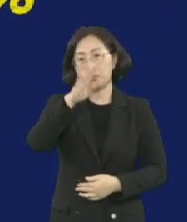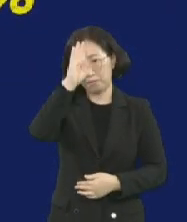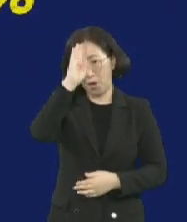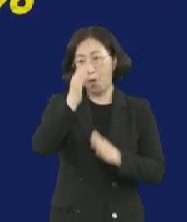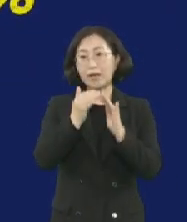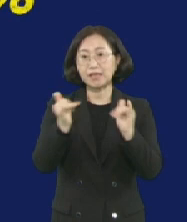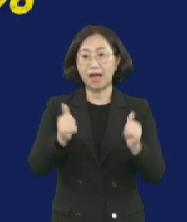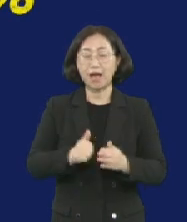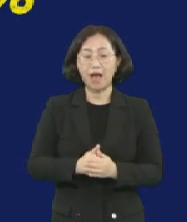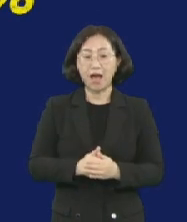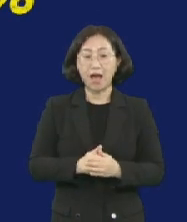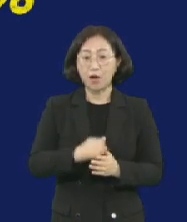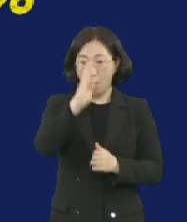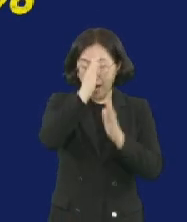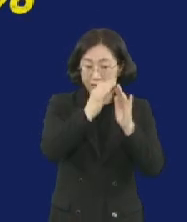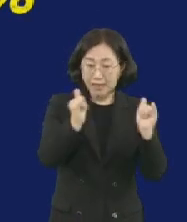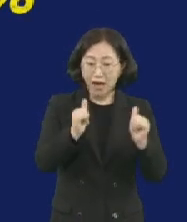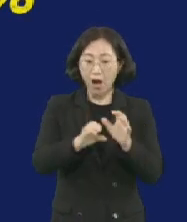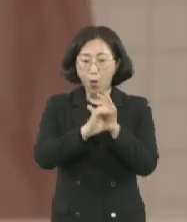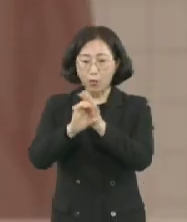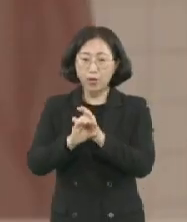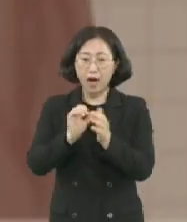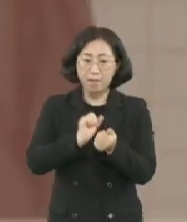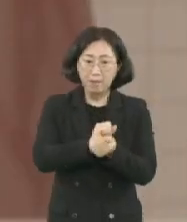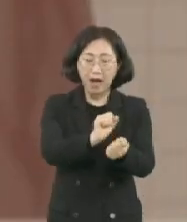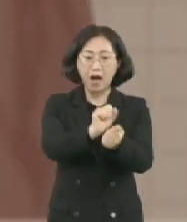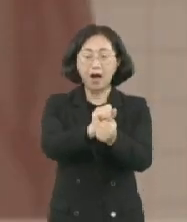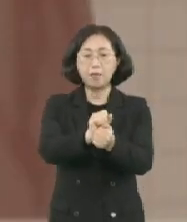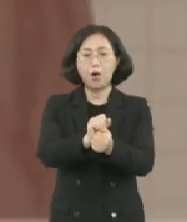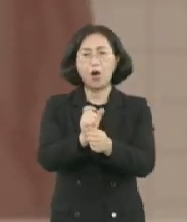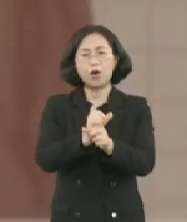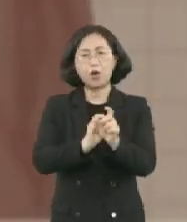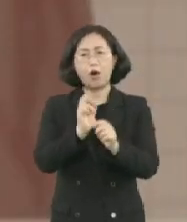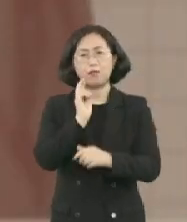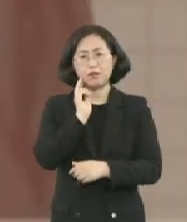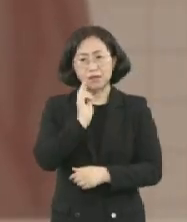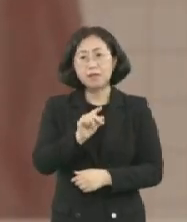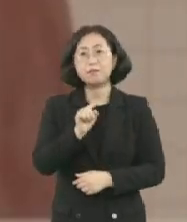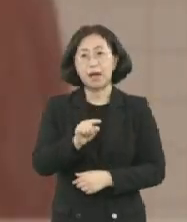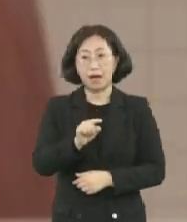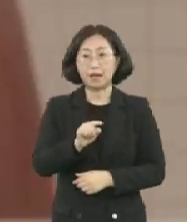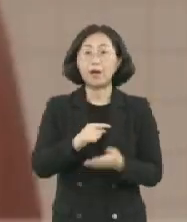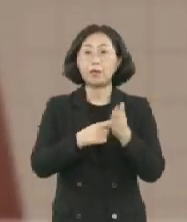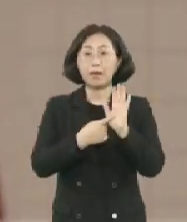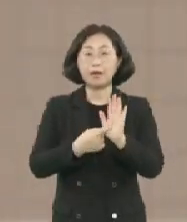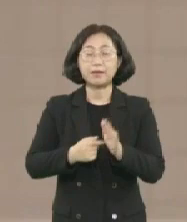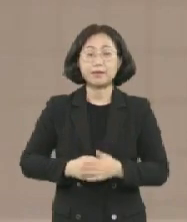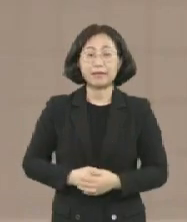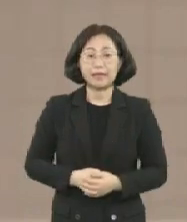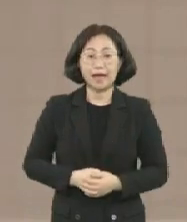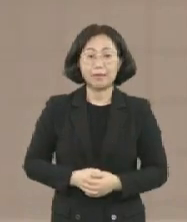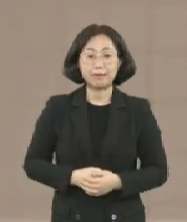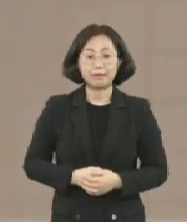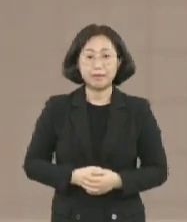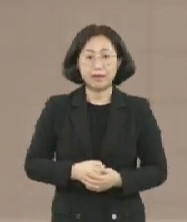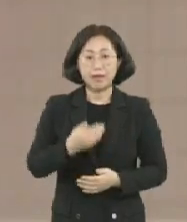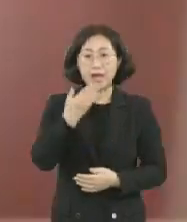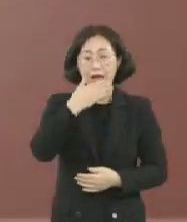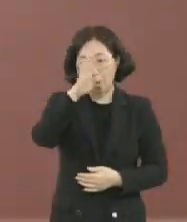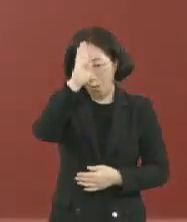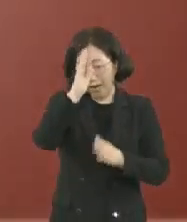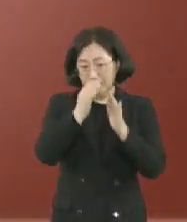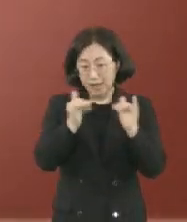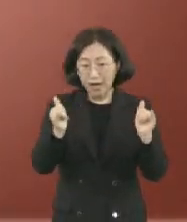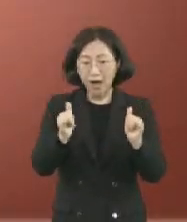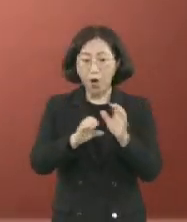환자였다며 당뇨병 환자가 코로나에 감염되면 더 심각한 영향을 받는다고 밝혔습니다. 당뇨병 환자가